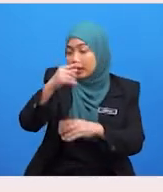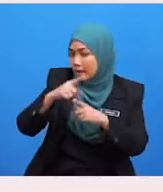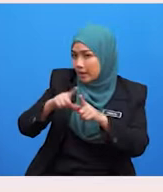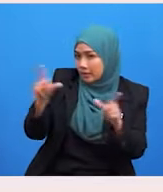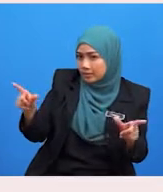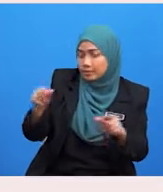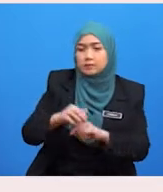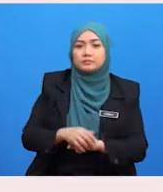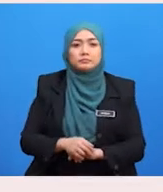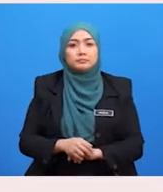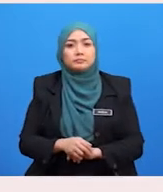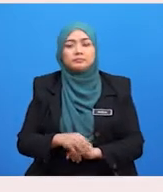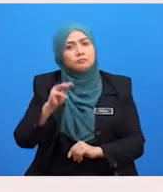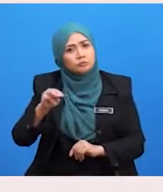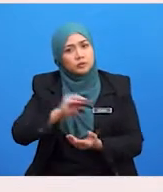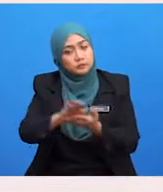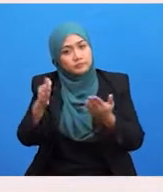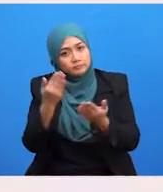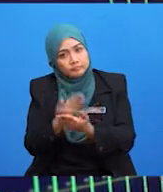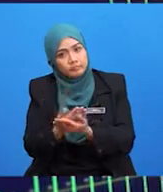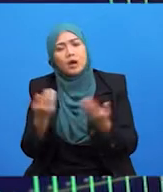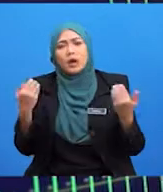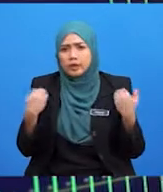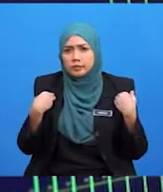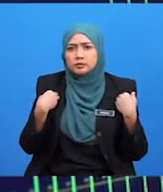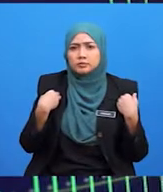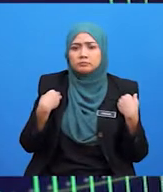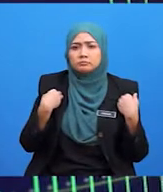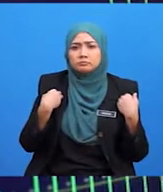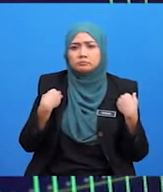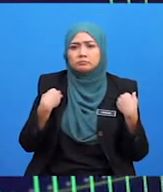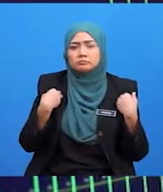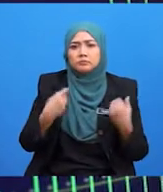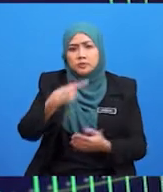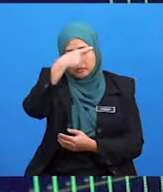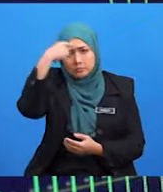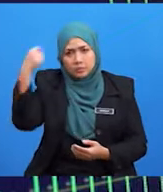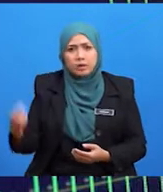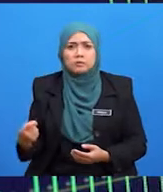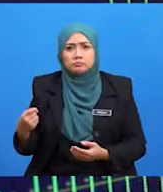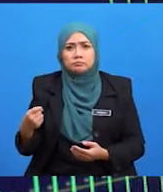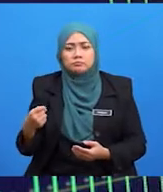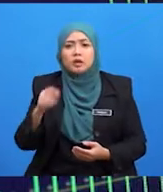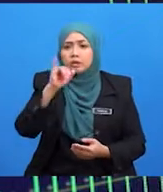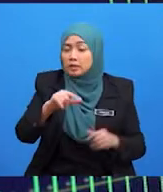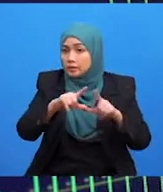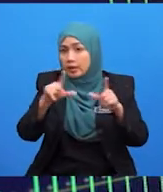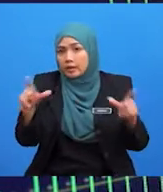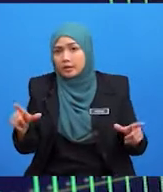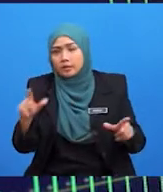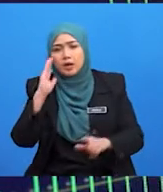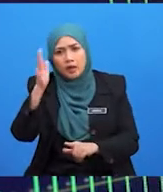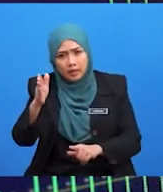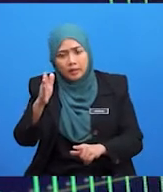lain. Murid-murid yang dikasihi sekalian, terdapat kesan penggunaan kaedah penentuan susut nilai yang